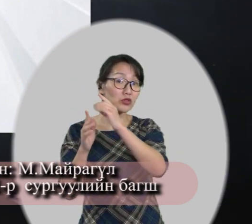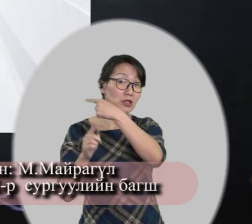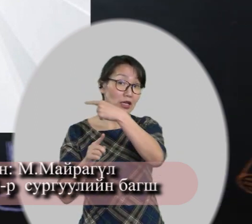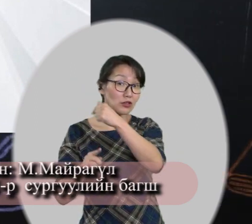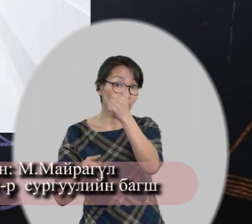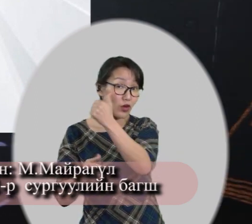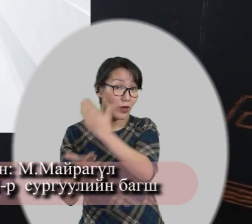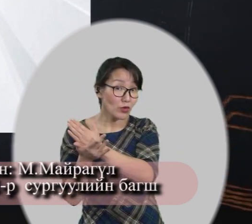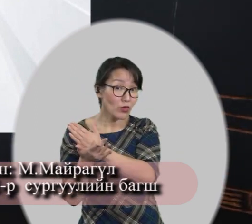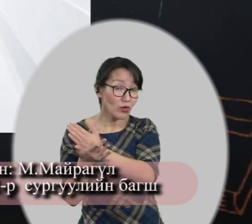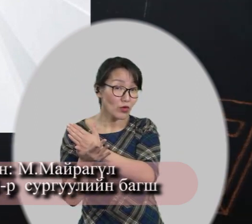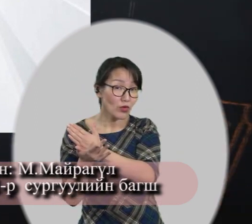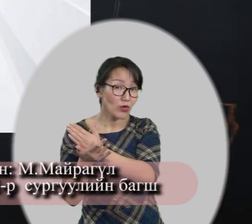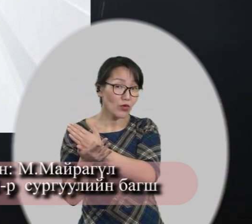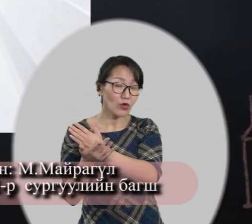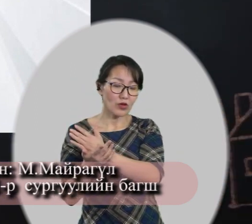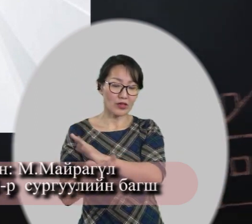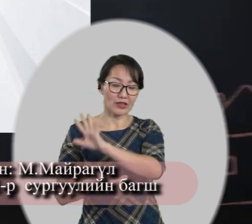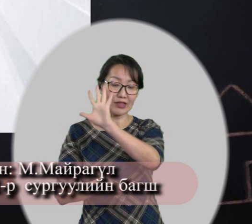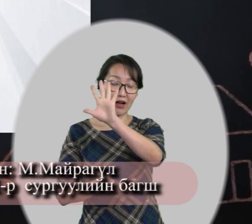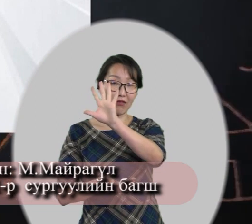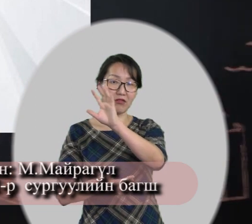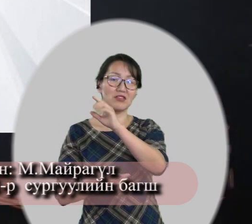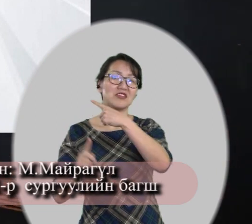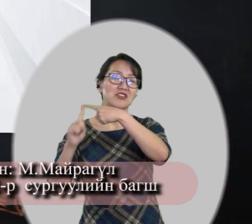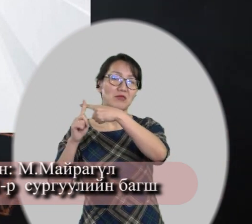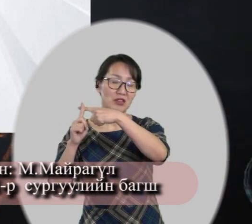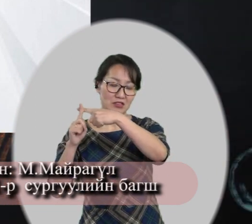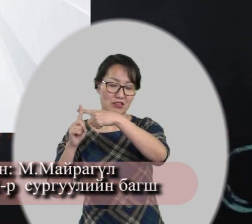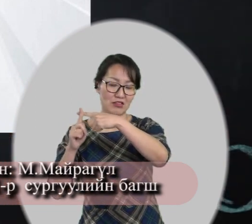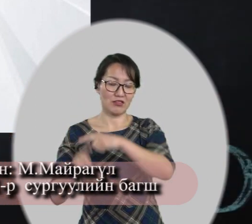А бөлігіндегі сандардың барлығы теріс сандар ма?